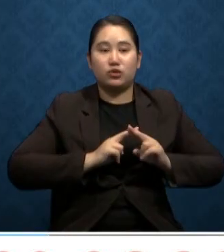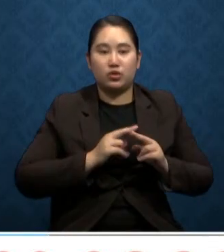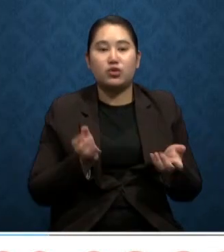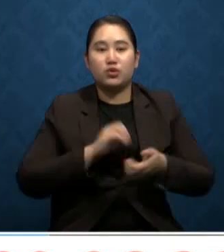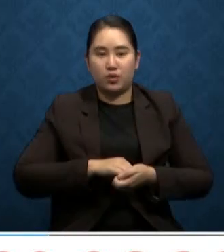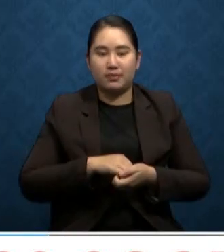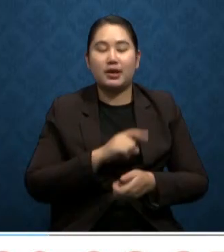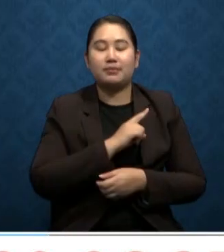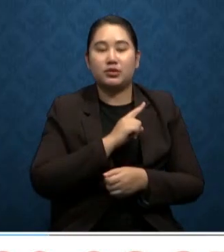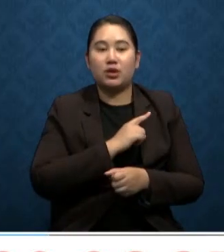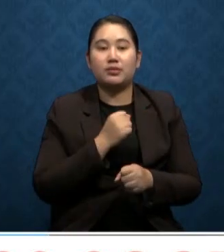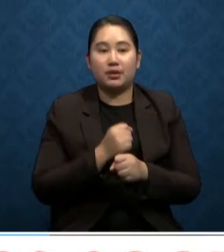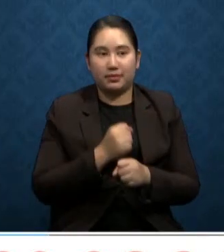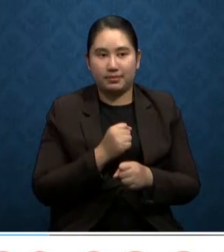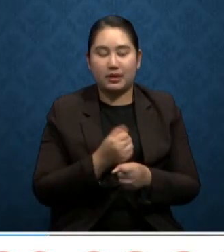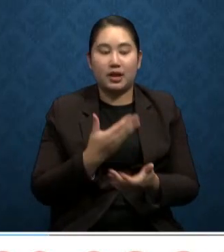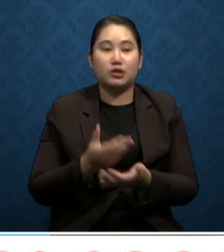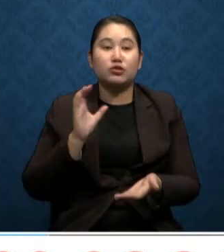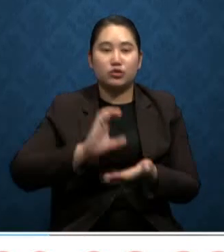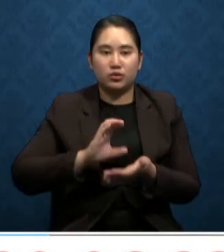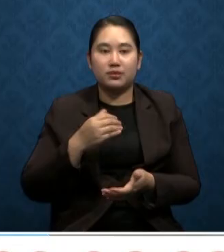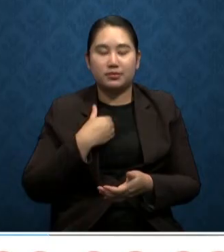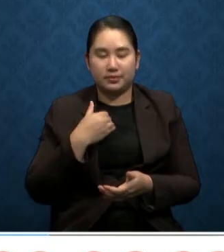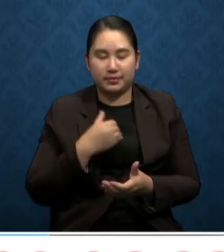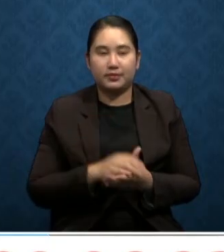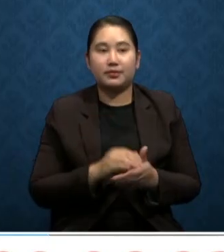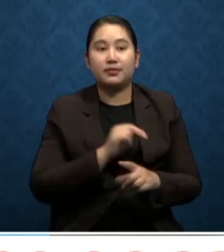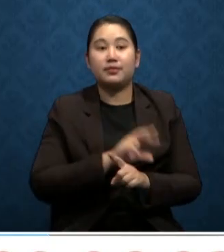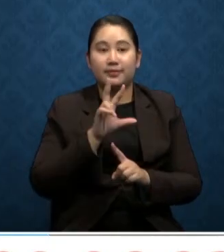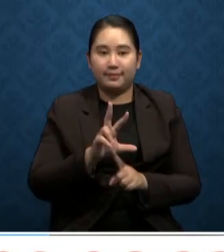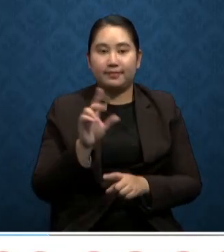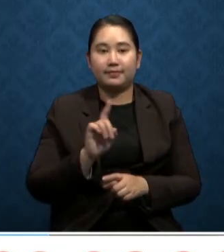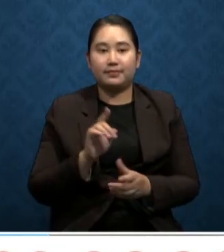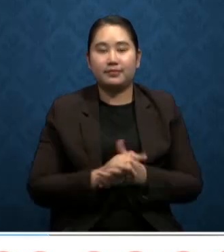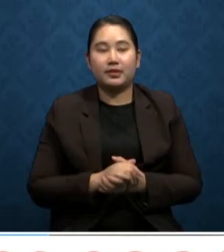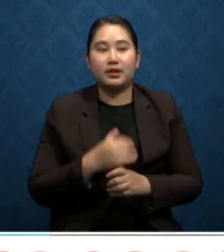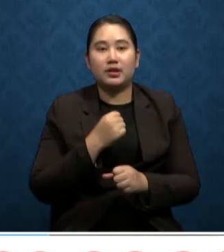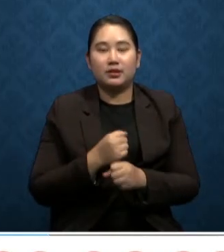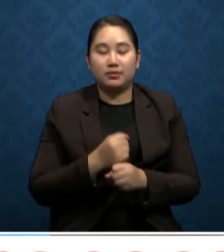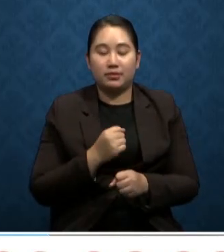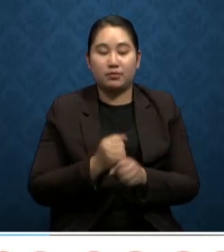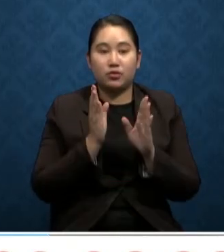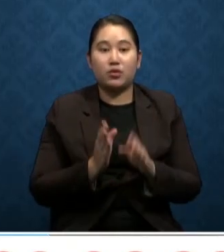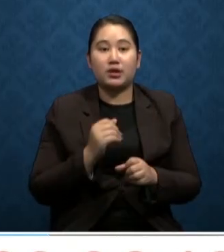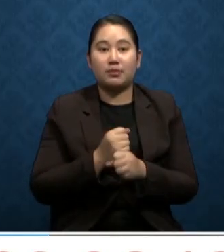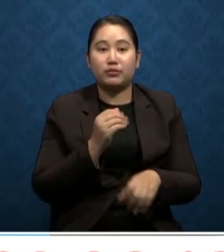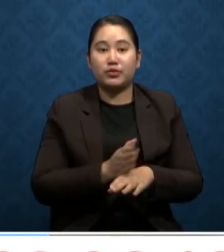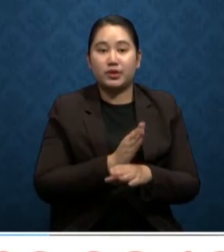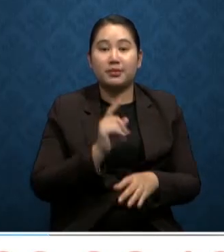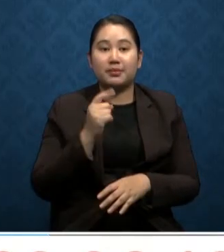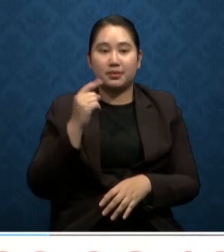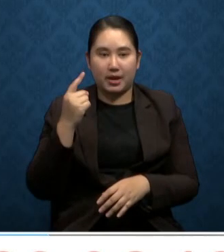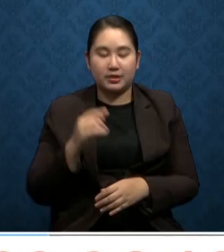มาร่วมรับผิดชอบในการลงทุนและประการที่ 3คือเราจะสามารถสร้างผู้ประกอบการใหม่จาก